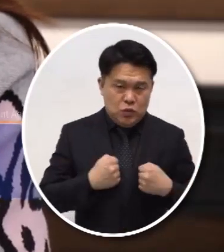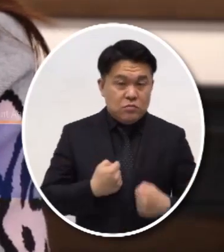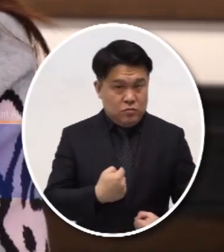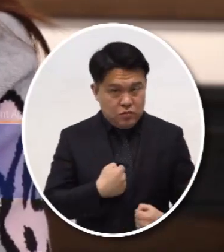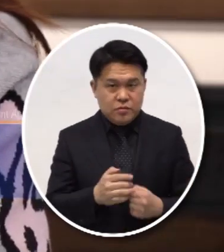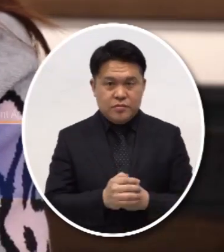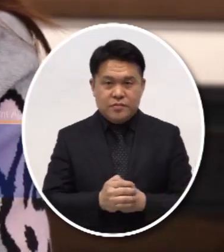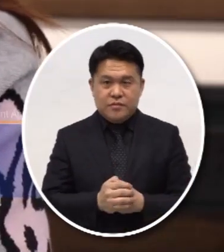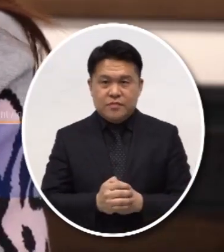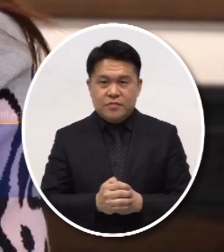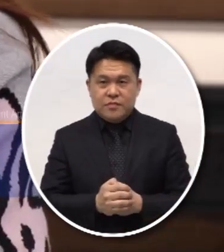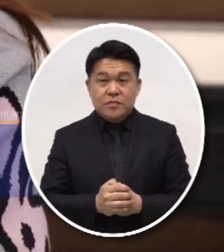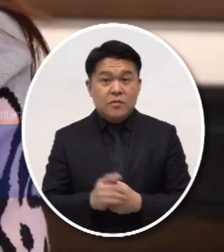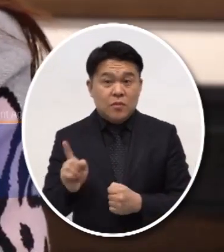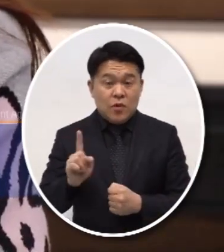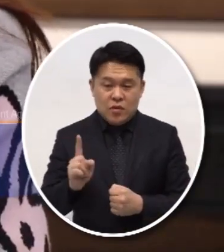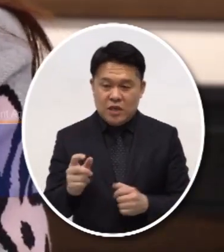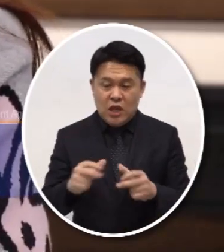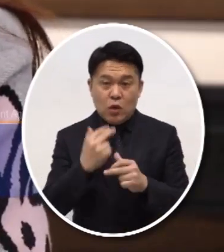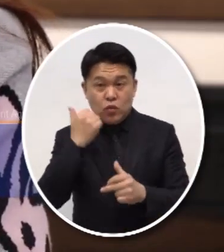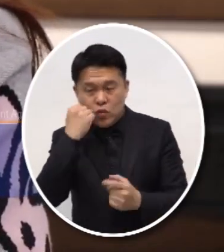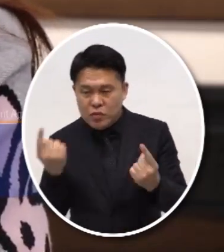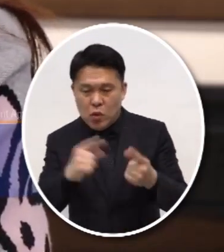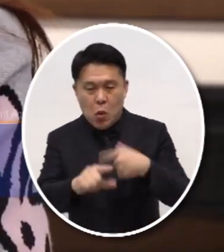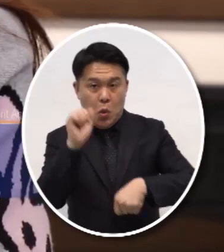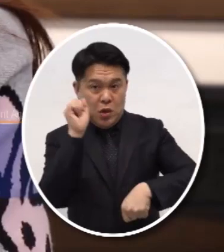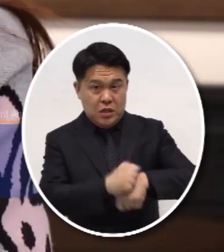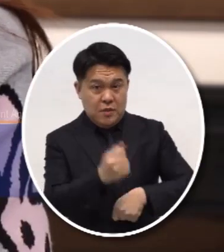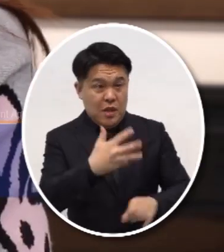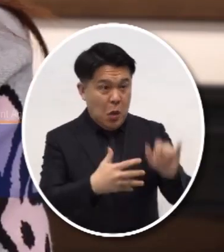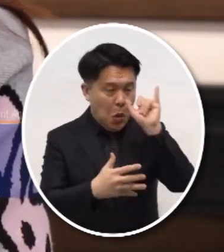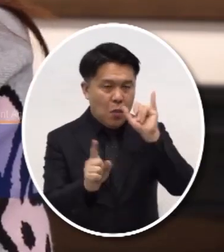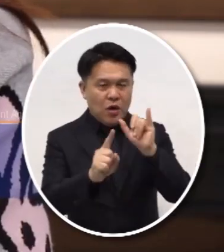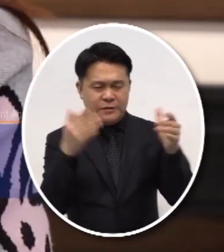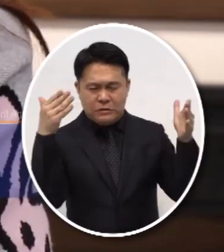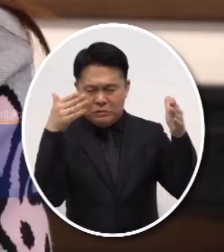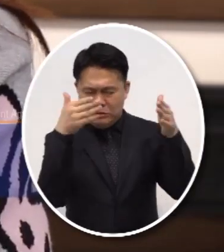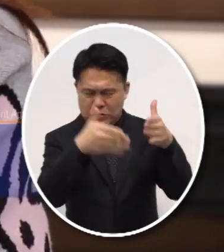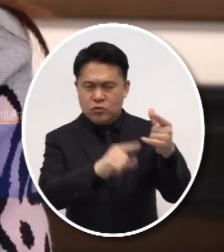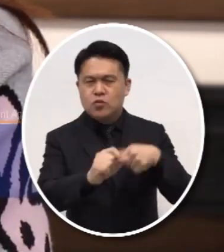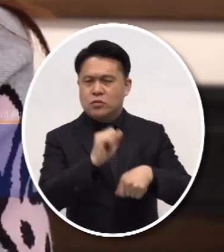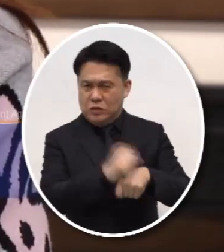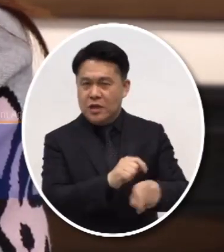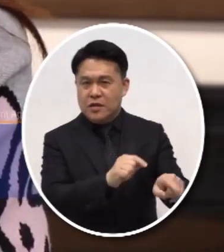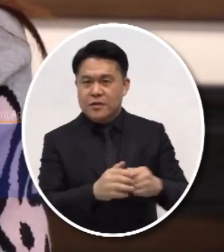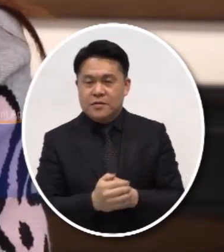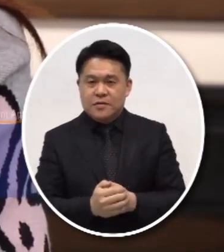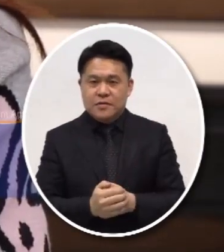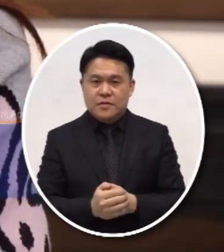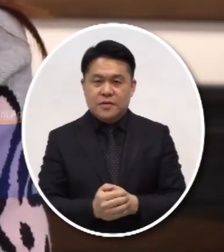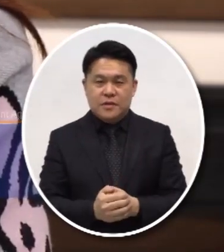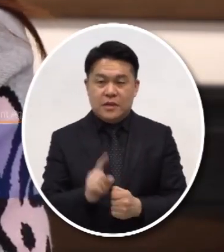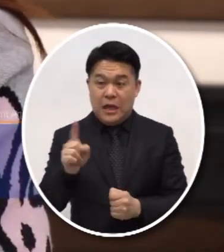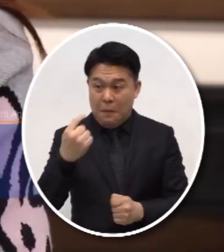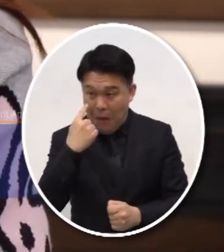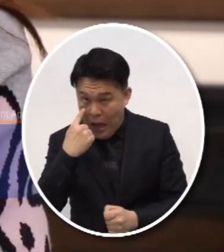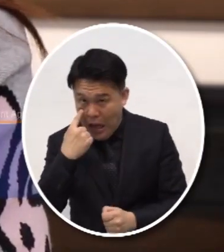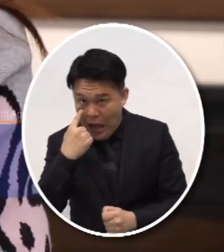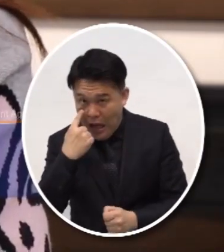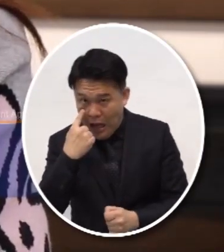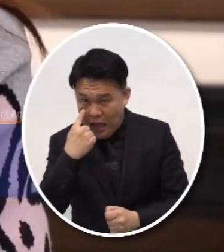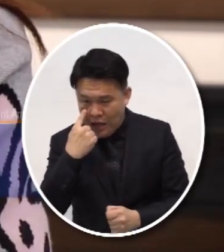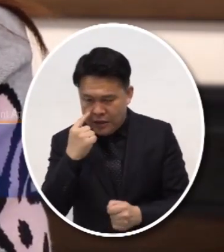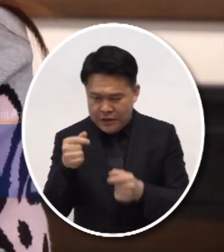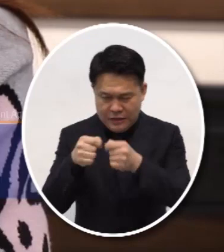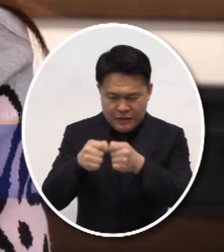그래서 우리 파트너들보다 조금 더 잘하는 것도 있어요. 집중력이 조금 더 좋아요. 하나를 보면 조금 더 깊게